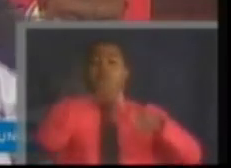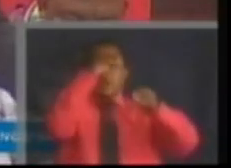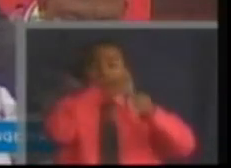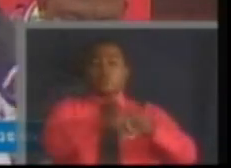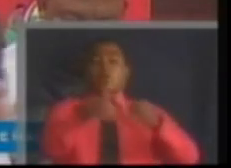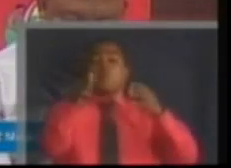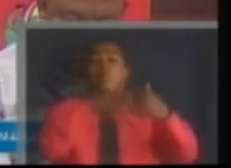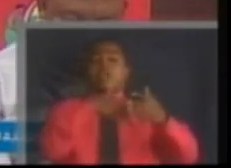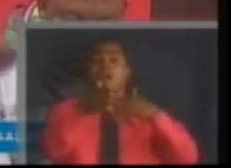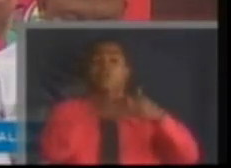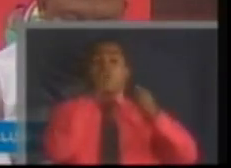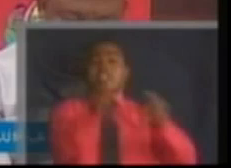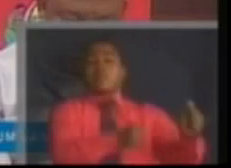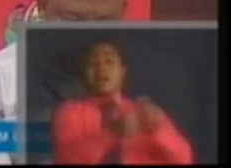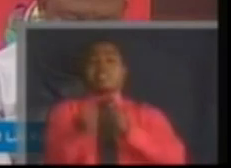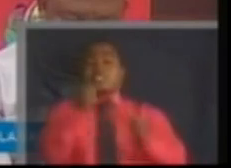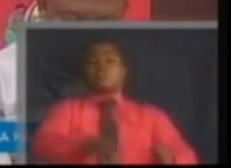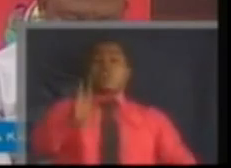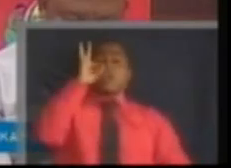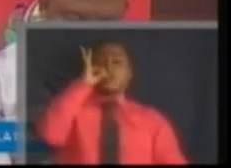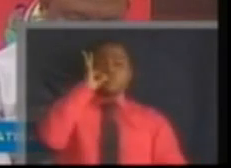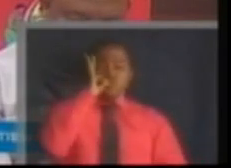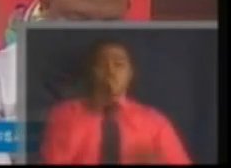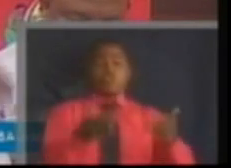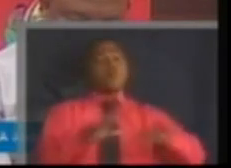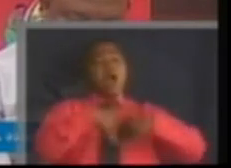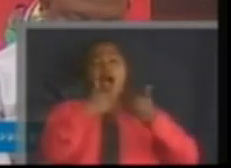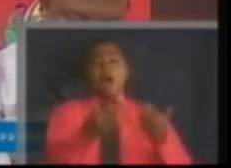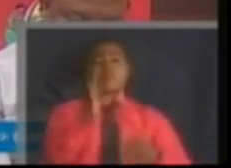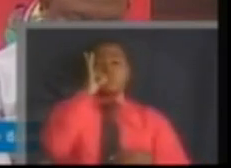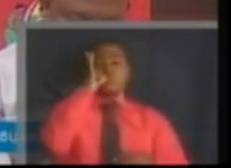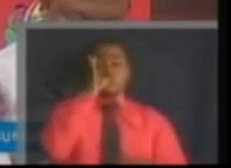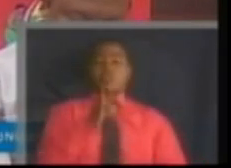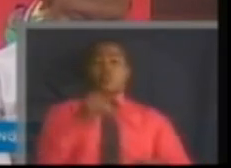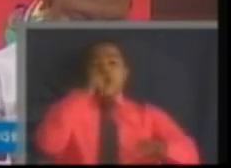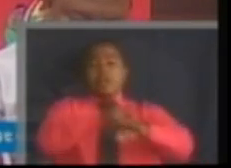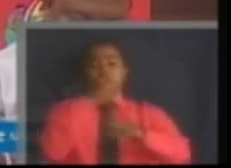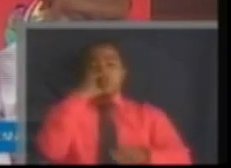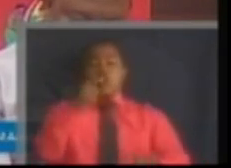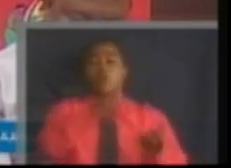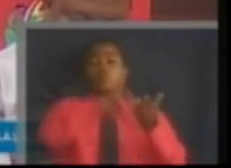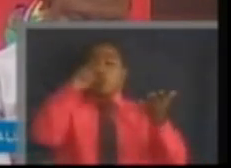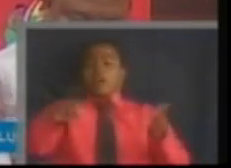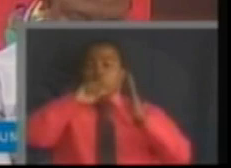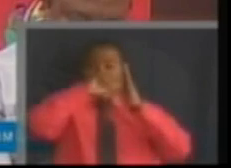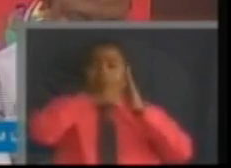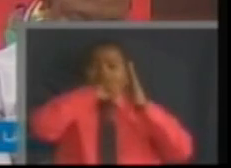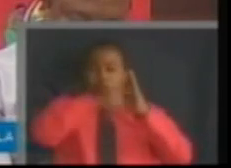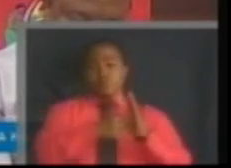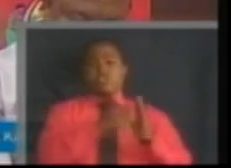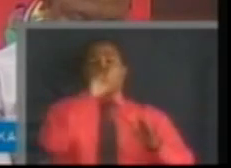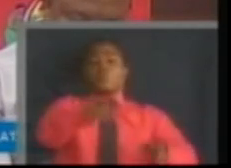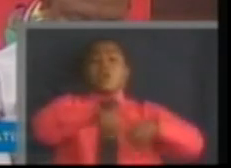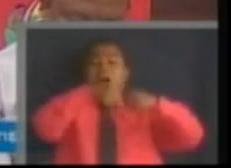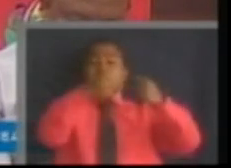kihuni. Haipo muhuni. Na wakati tumeshuhudia kwamba kulikuwa kuna ukiukaji wa kanuni, kulikuwa kuna uminyaji wa haki